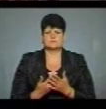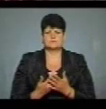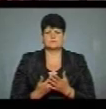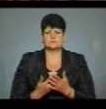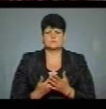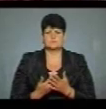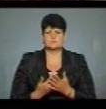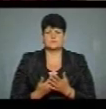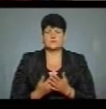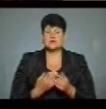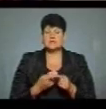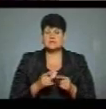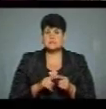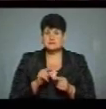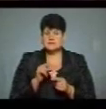живопису. Ну,